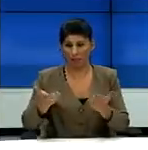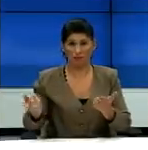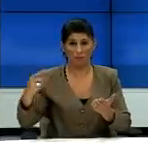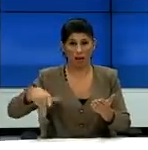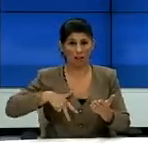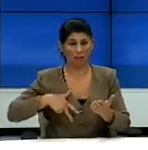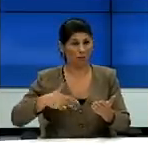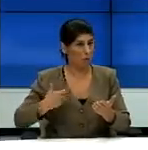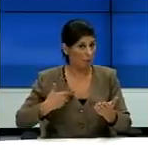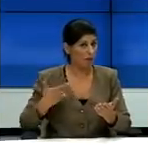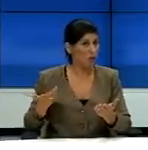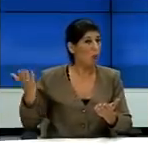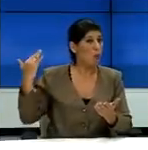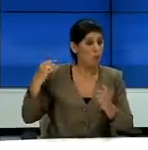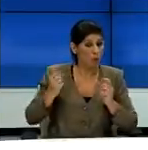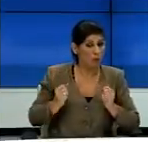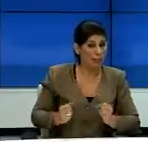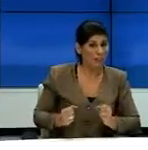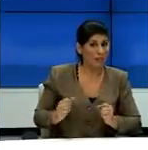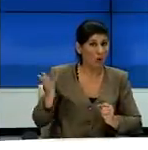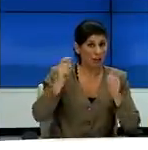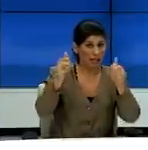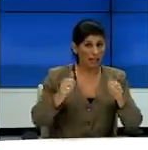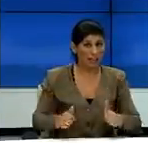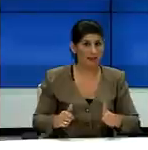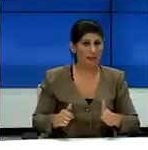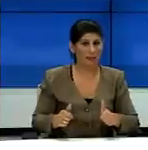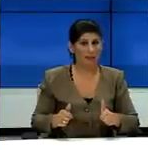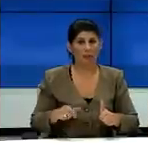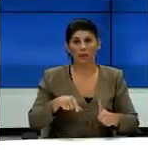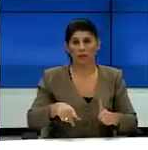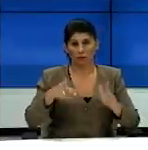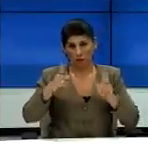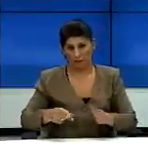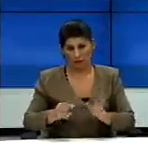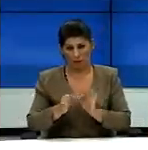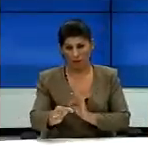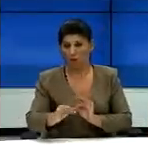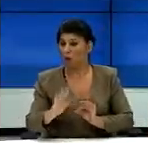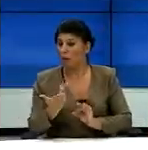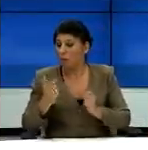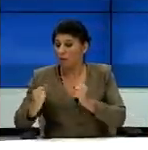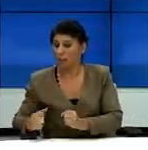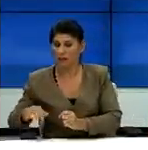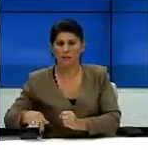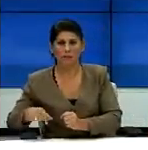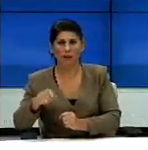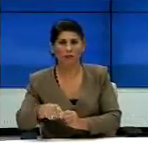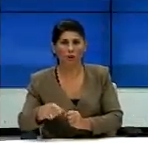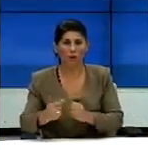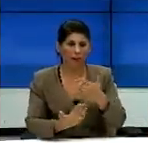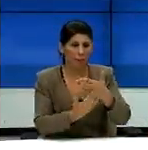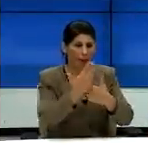κανείς που ήμασταν όταν ανακοινώσατε την άρση των μέτρων και που είμαστε σήμερα, πρόκειται για τη μέρα με τη